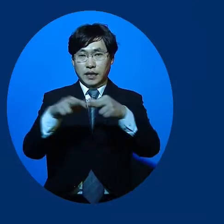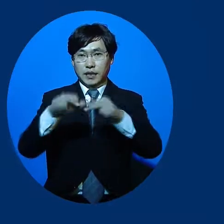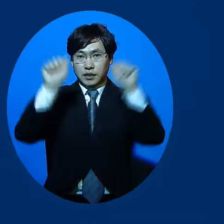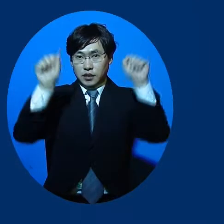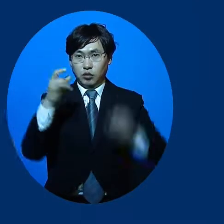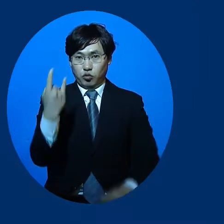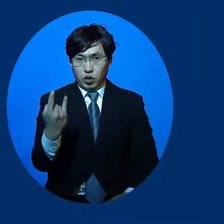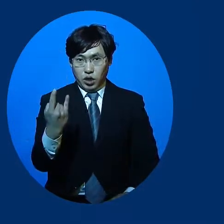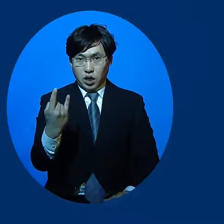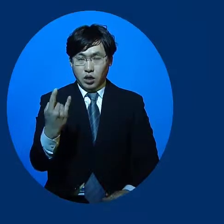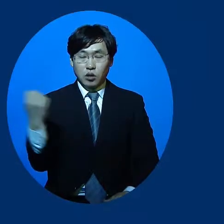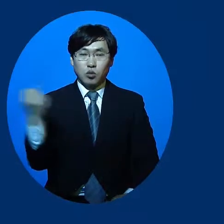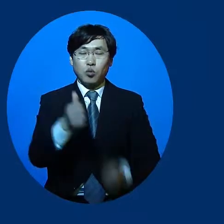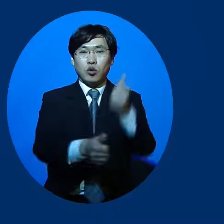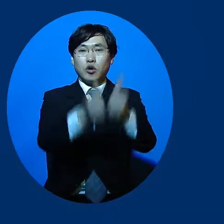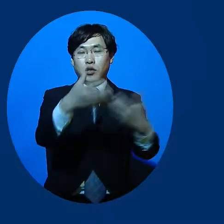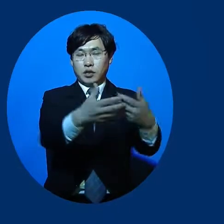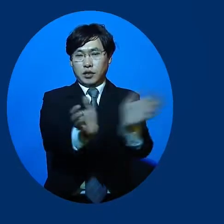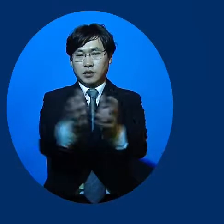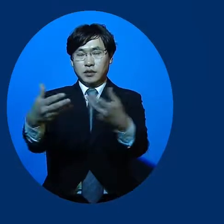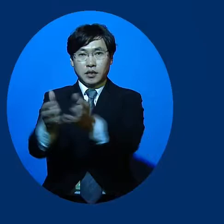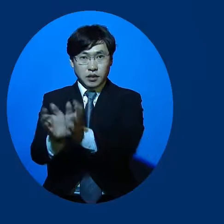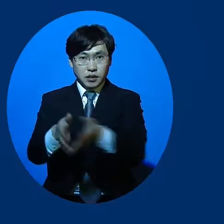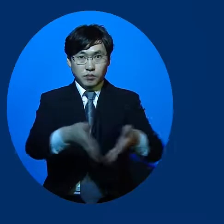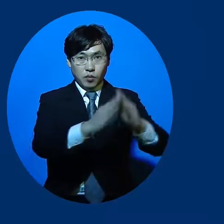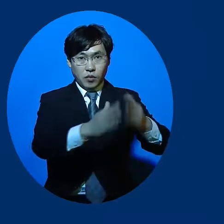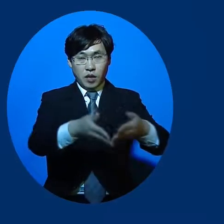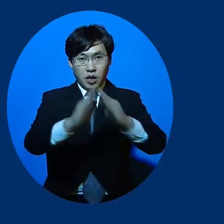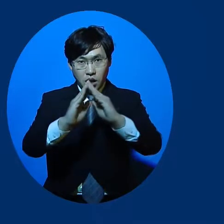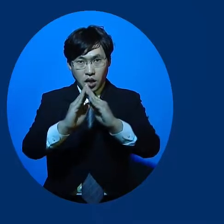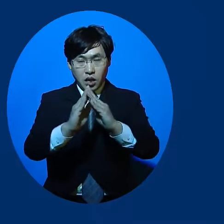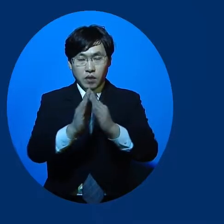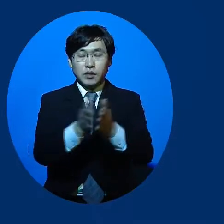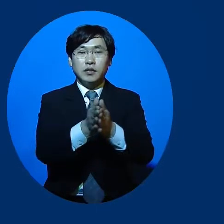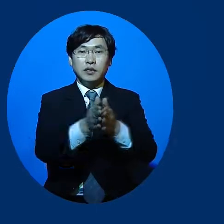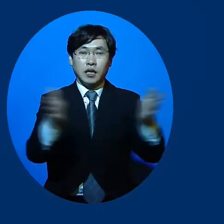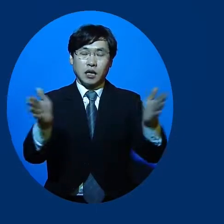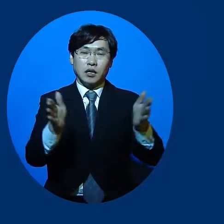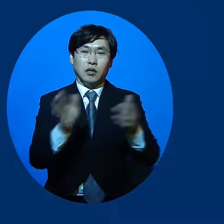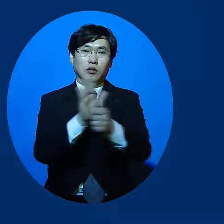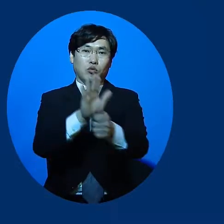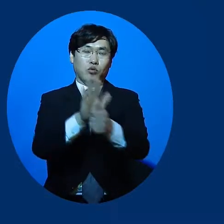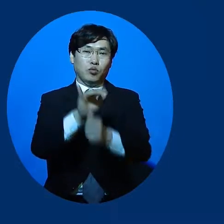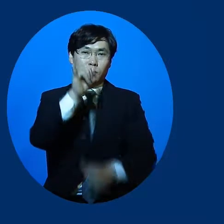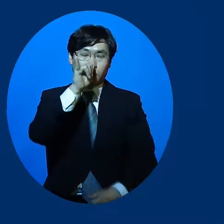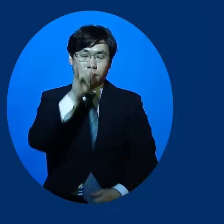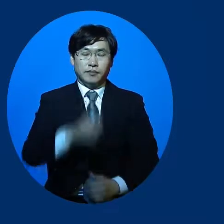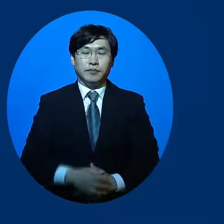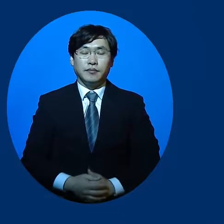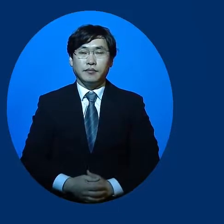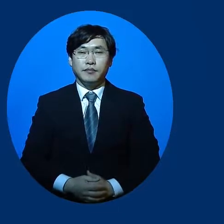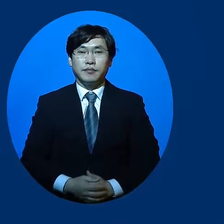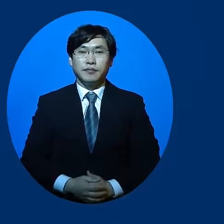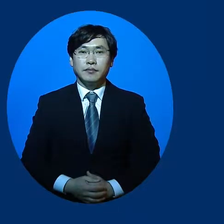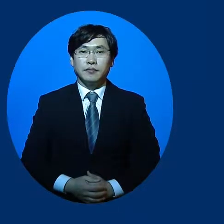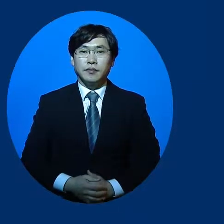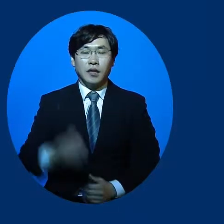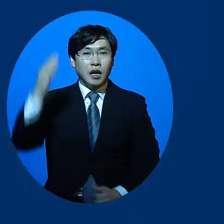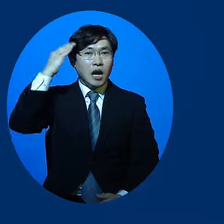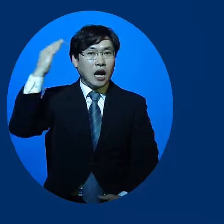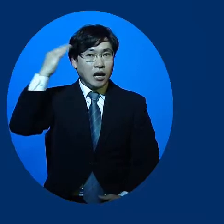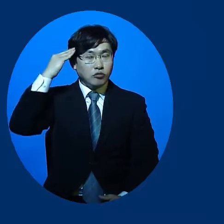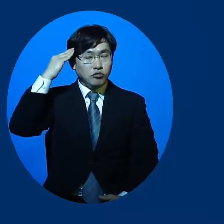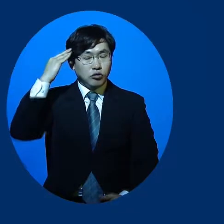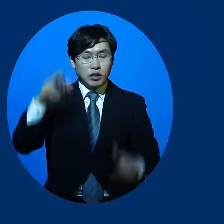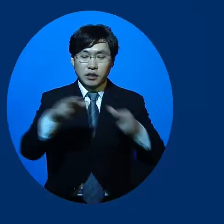대한장애인체육회, 종목별 경기단체 등 장애인 체육단체 설립의 중요한 단초가 되었습니다. 이를 기점으로 우리나라 장애인 체육에